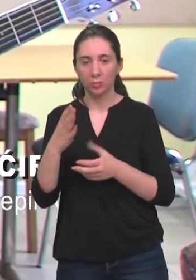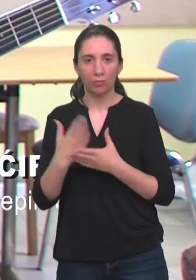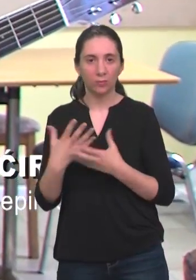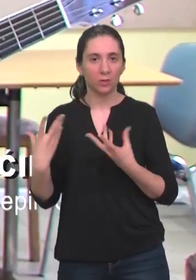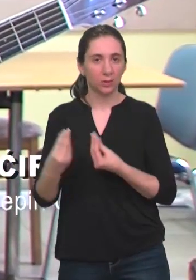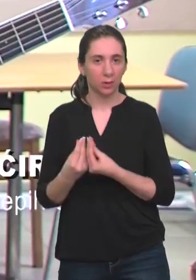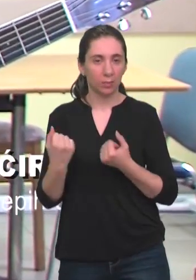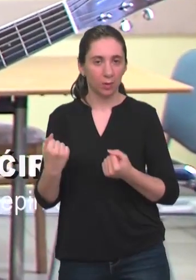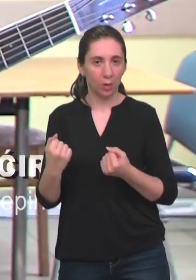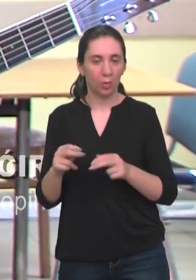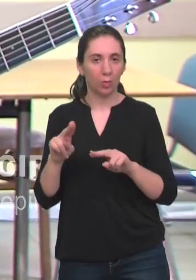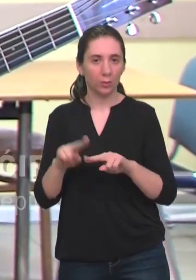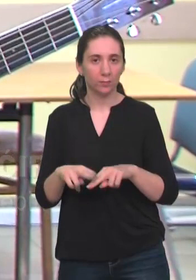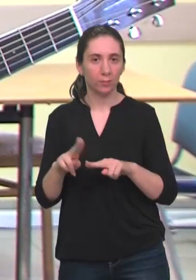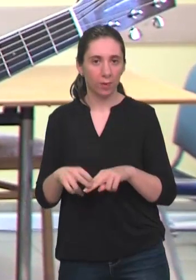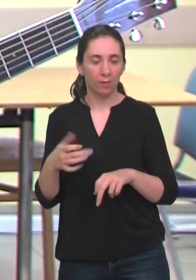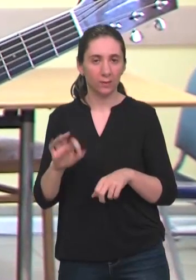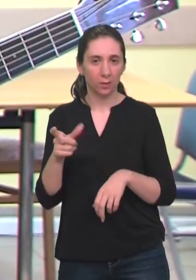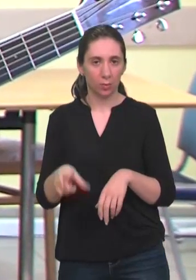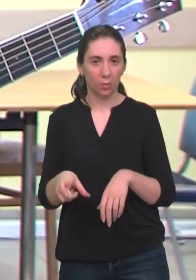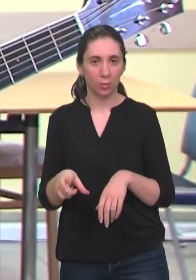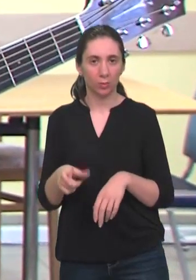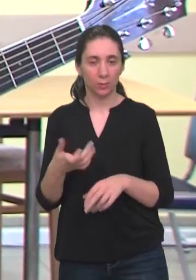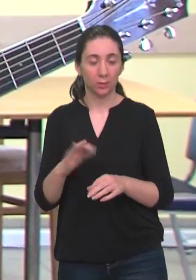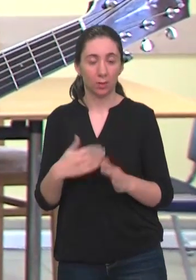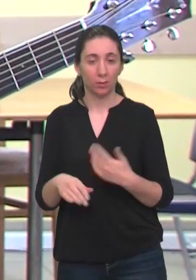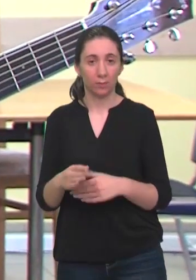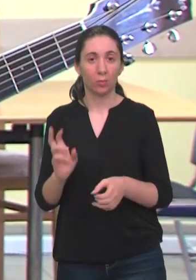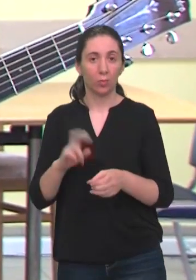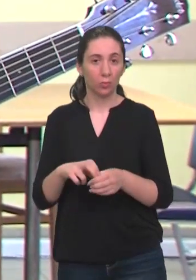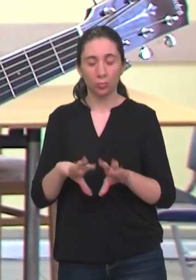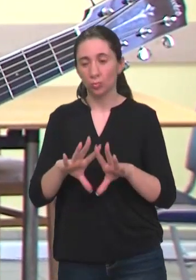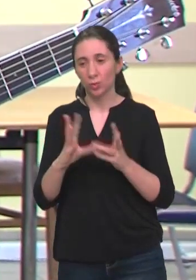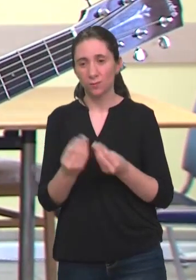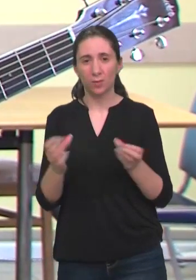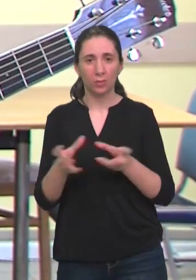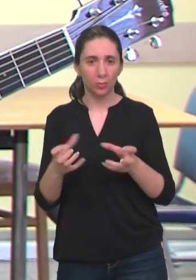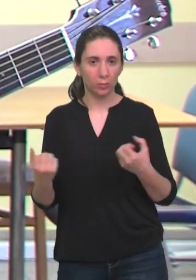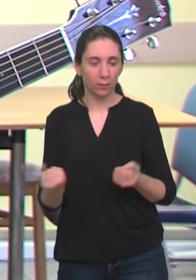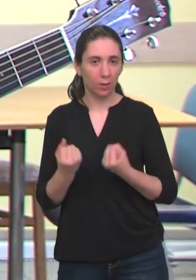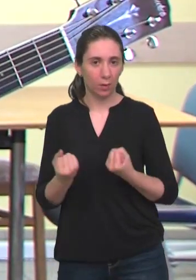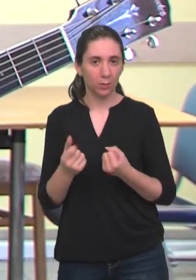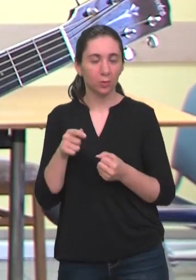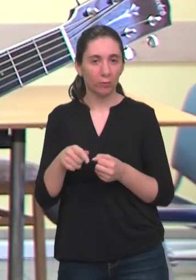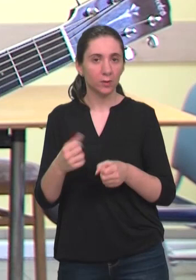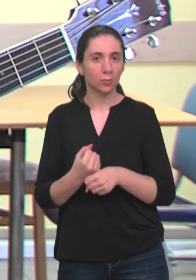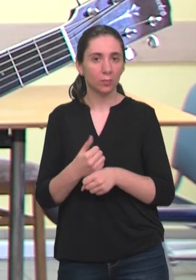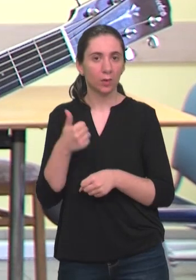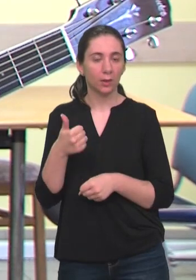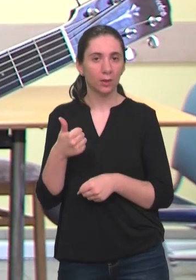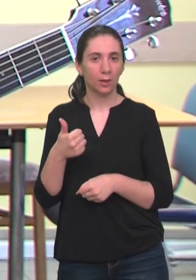jači ostvarivanje prava za osobe s invaliditetom. Uključujemo se u sve društvene akcije, a ovdje smo napravili